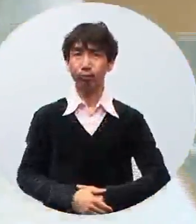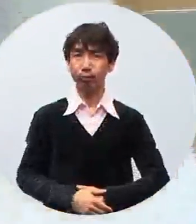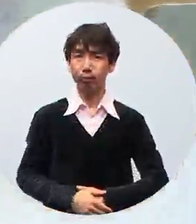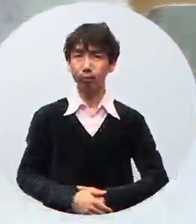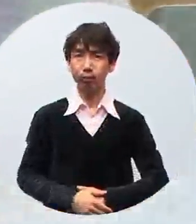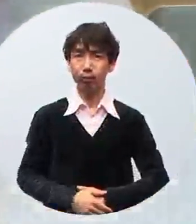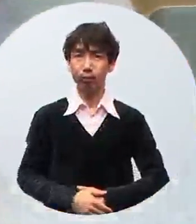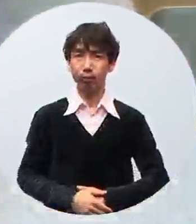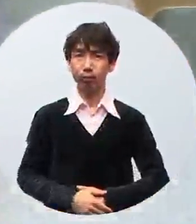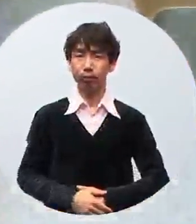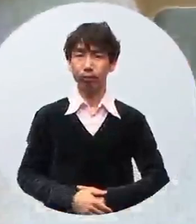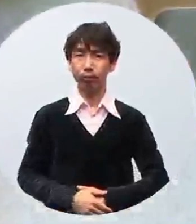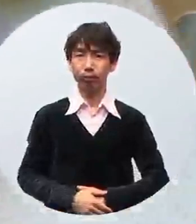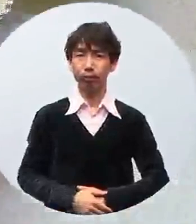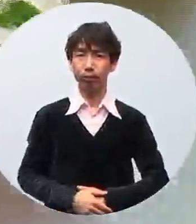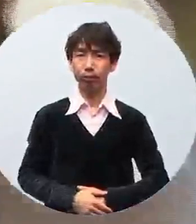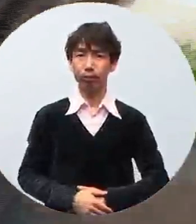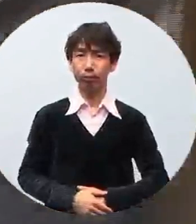い、